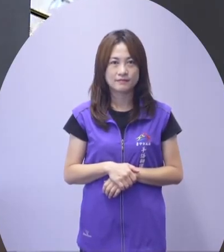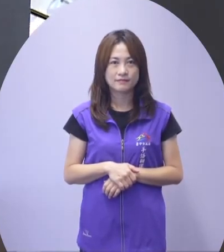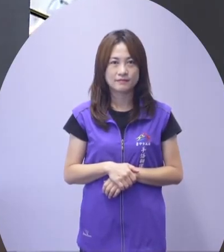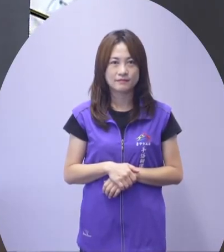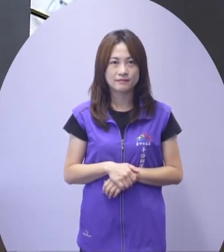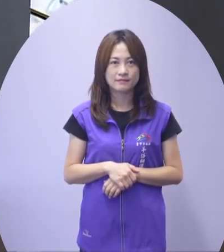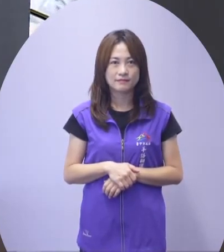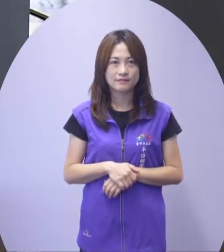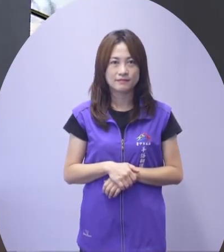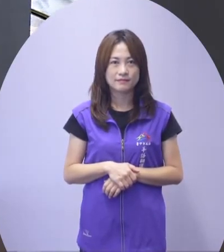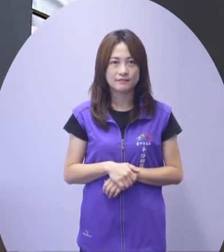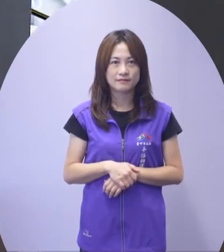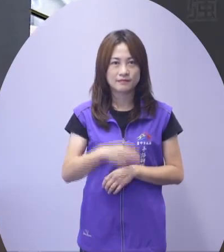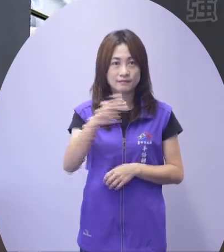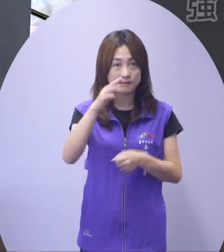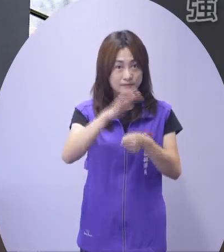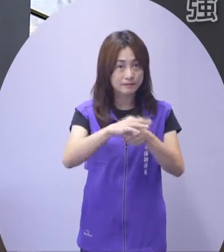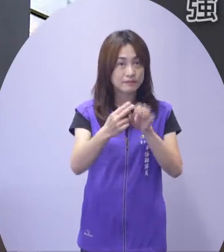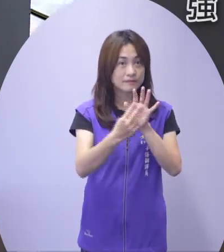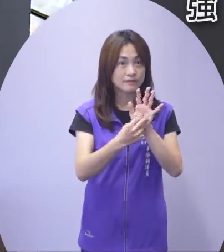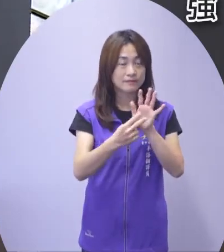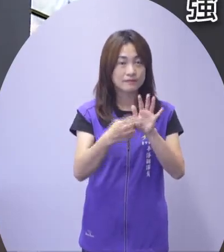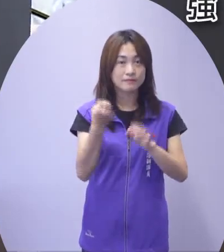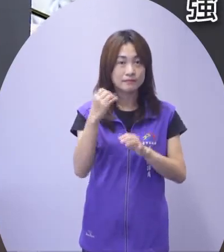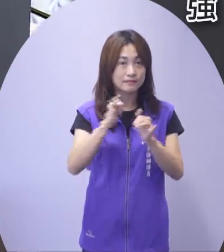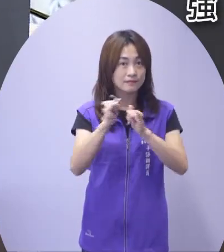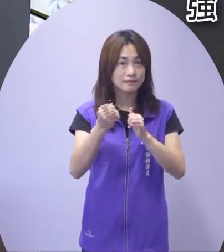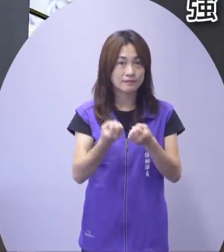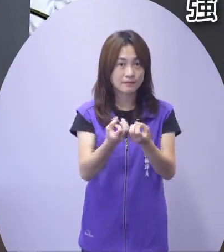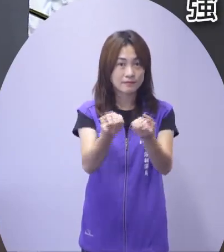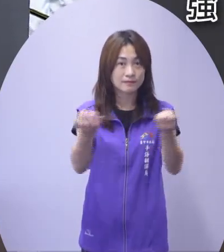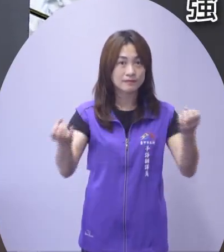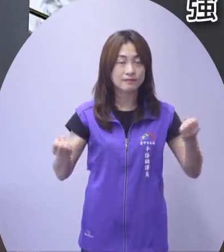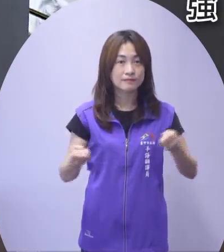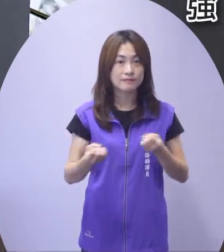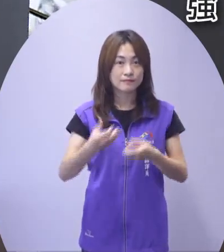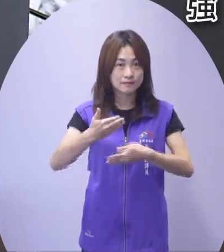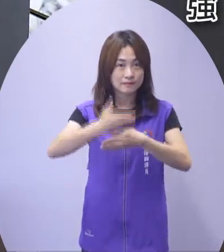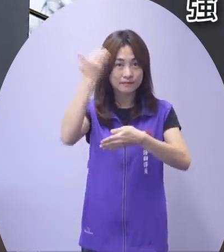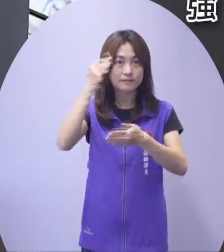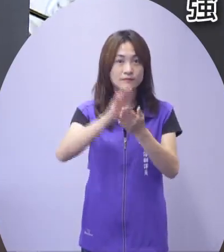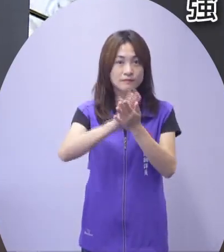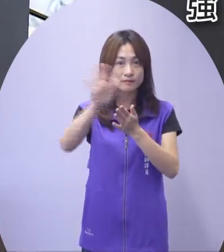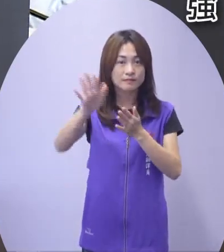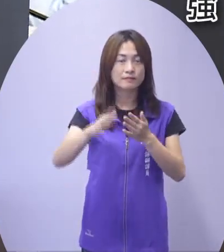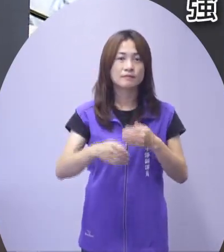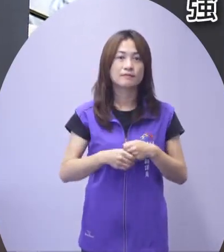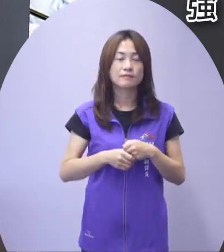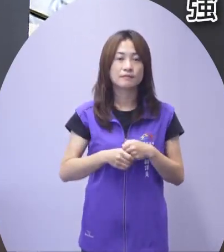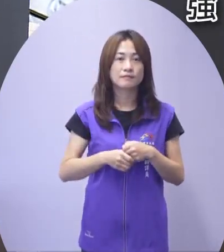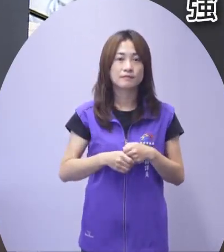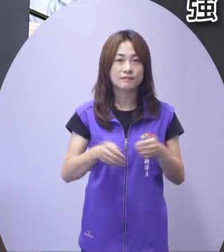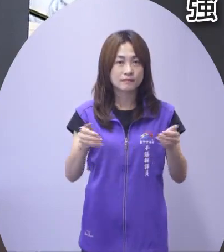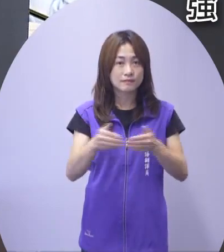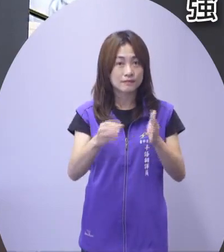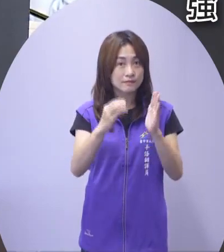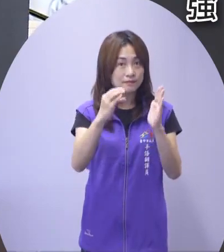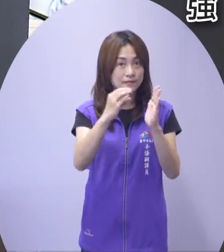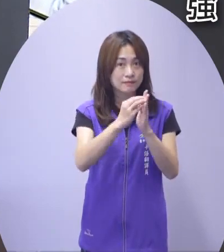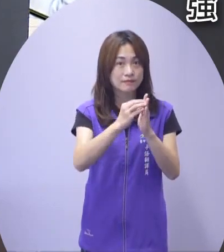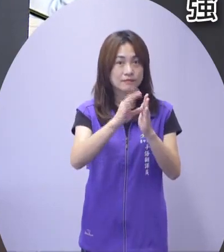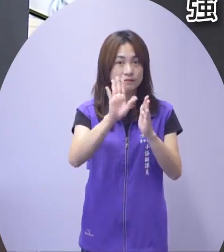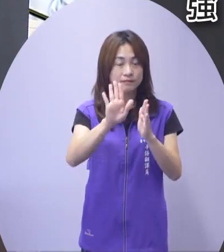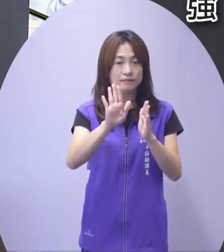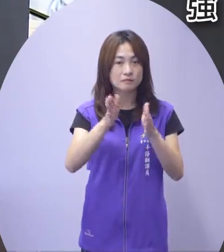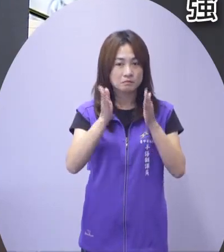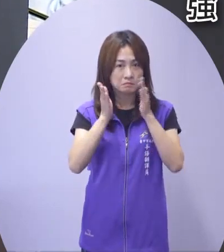嗯，啊，那另外补充报告就是新社花海实施开幕周边。那个监测器有特别对碳品的这样的一个道路，